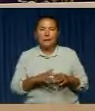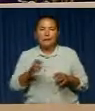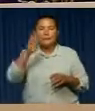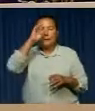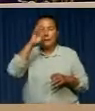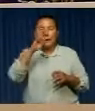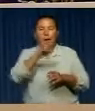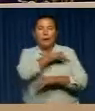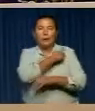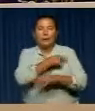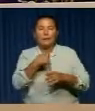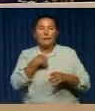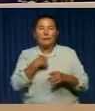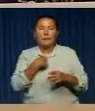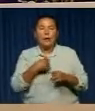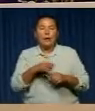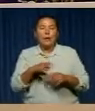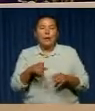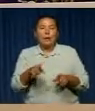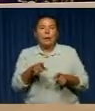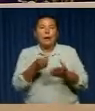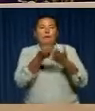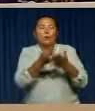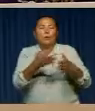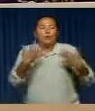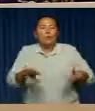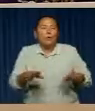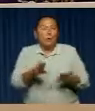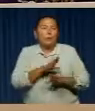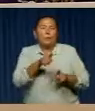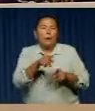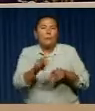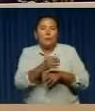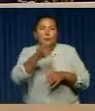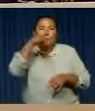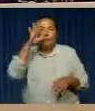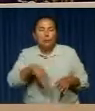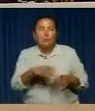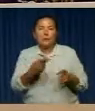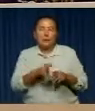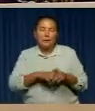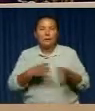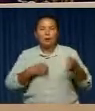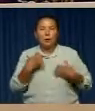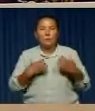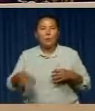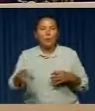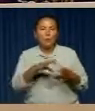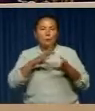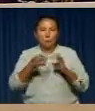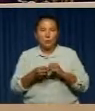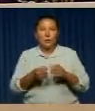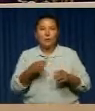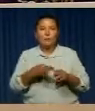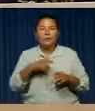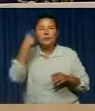мемлекеттік ауруханаға барса, мені жатып қалса, мен өліп қалам деген қорқыныш бар. Қайда барады біздің науқастар? Бүгінгі таңда облыс бойынша айтам мен.